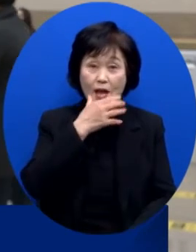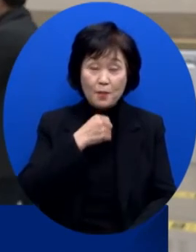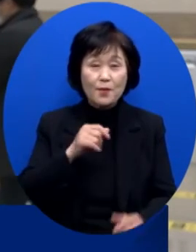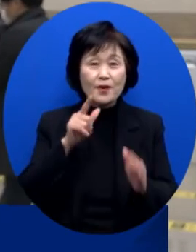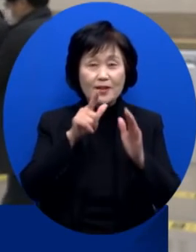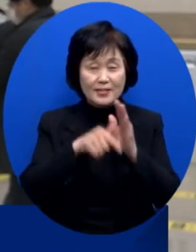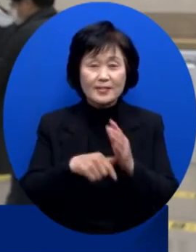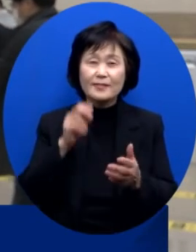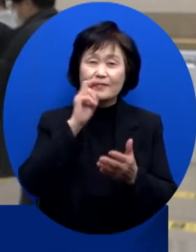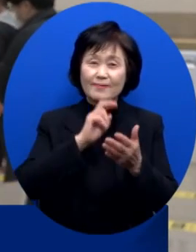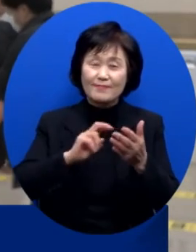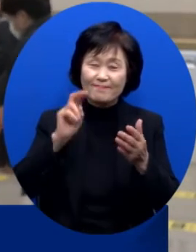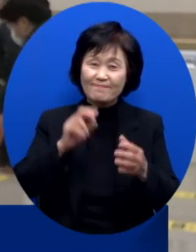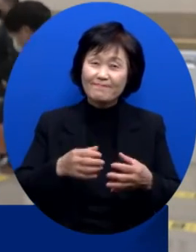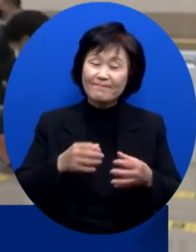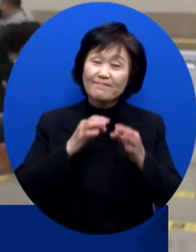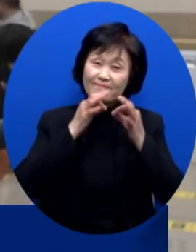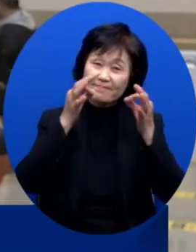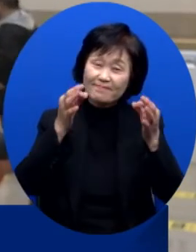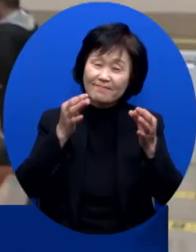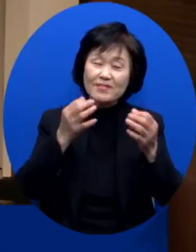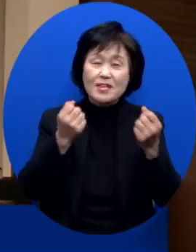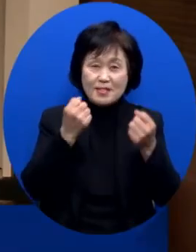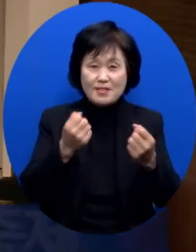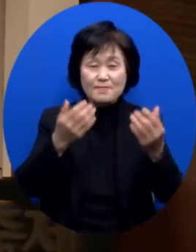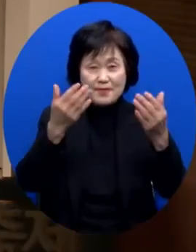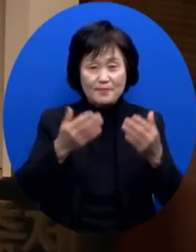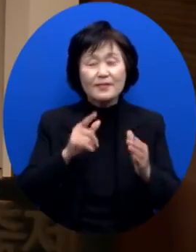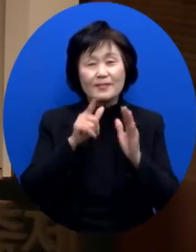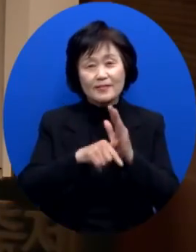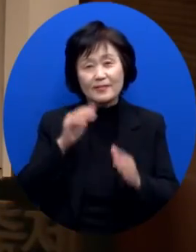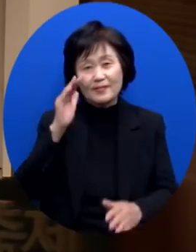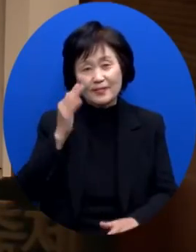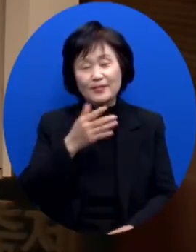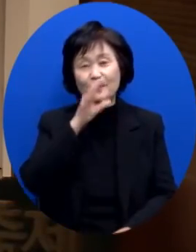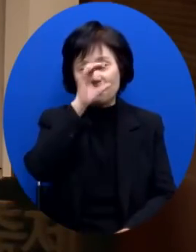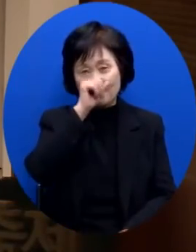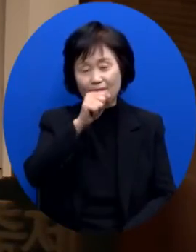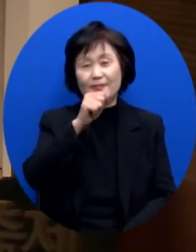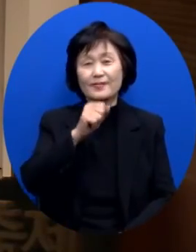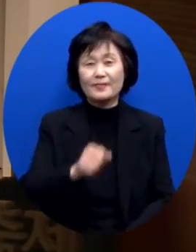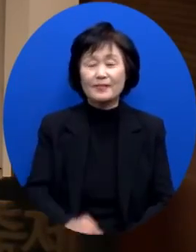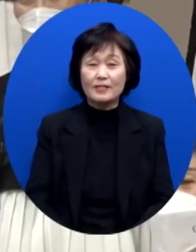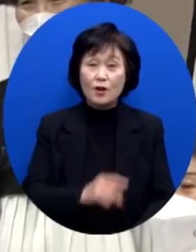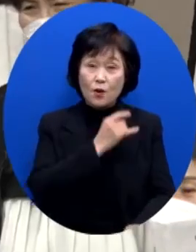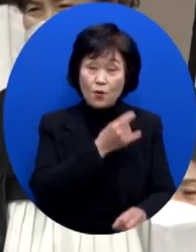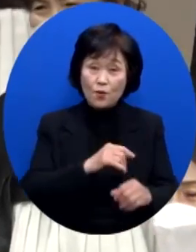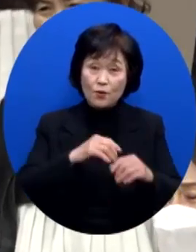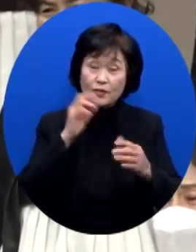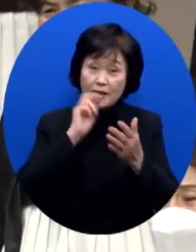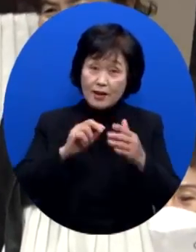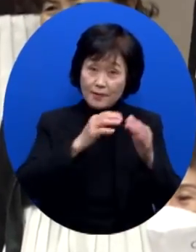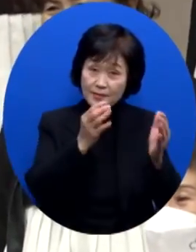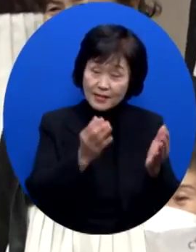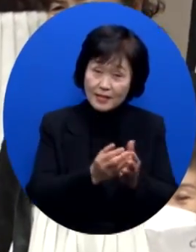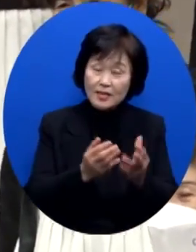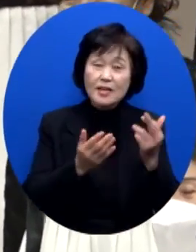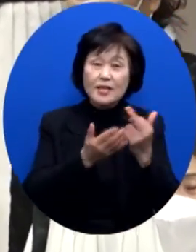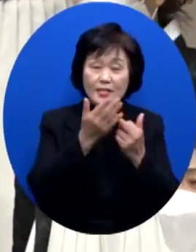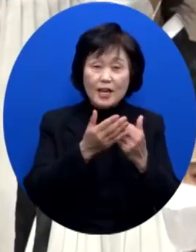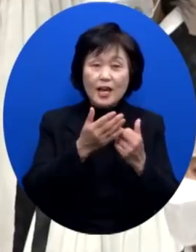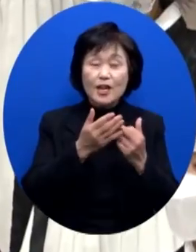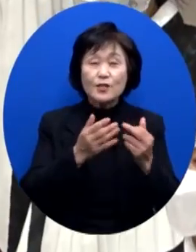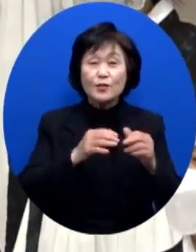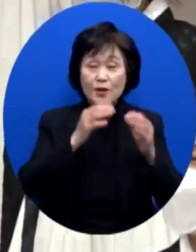노래하면서 시골 얻는 시간이 될 수 있으면 좋겠습니다 대구 ct 의 숙원사업 창단은 이번 제주 국제 합창 축제 를